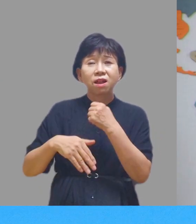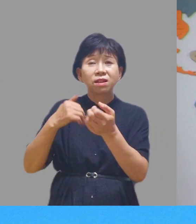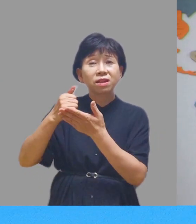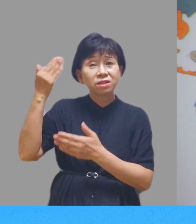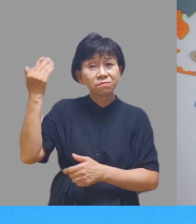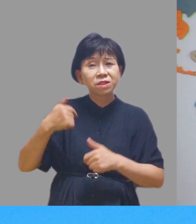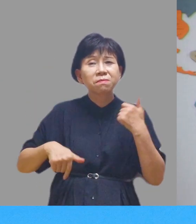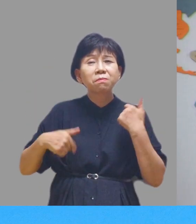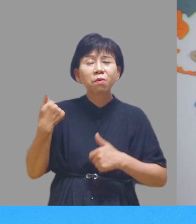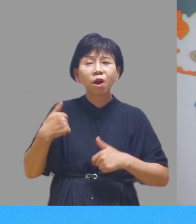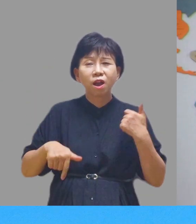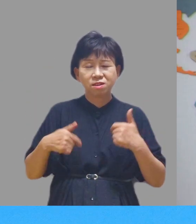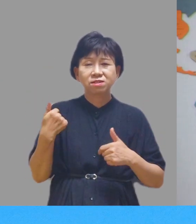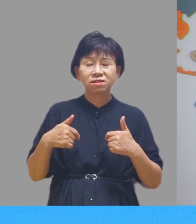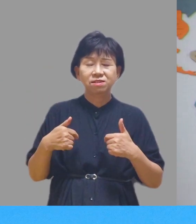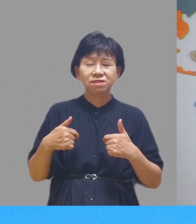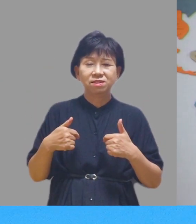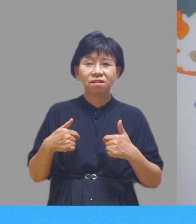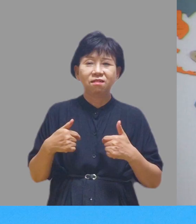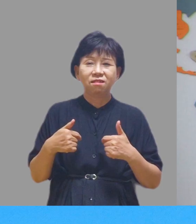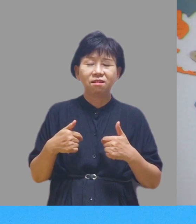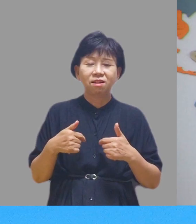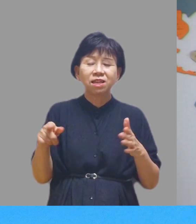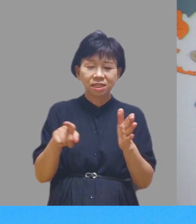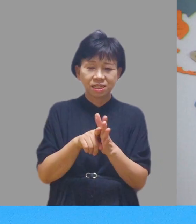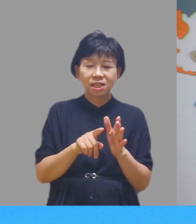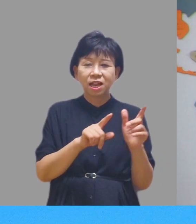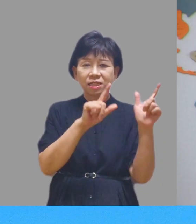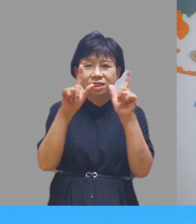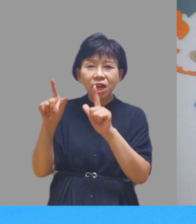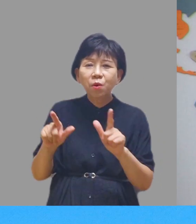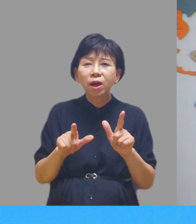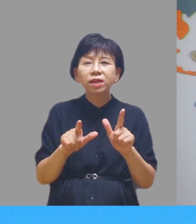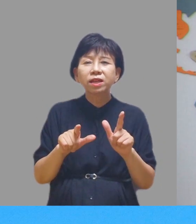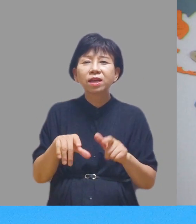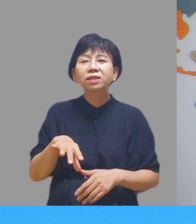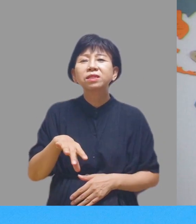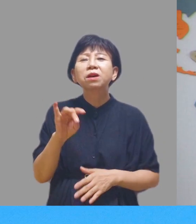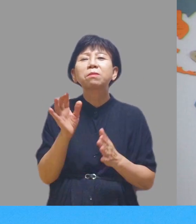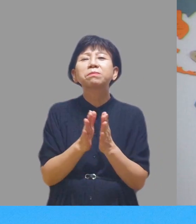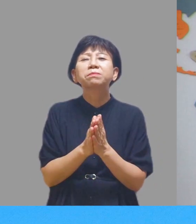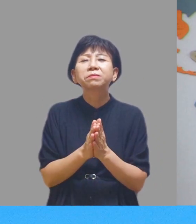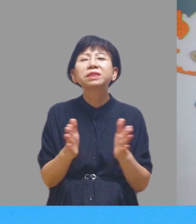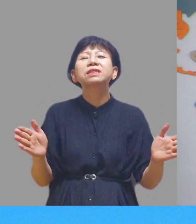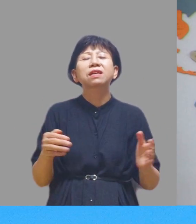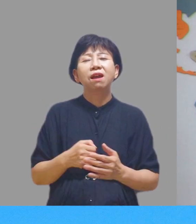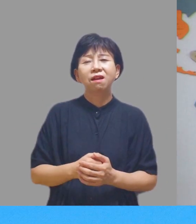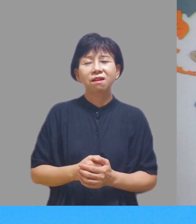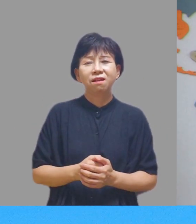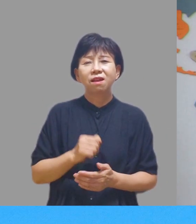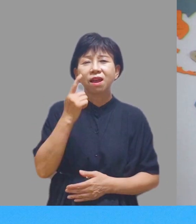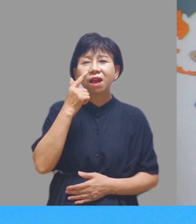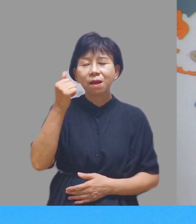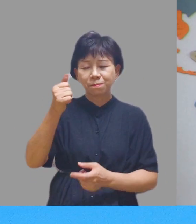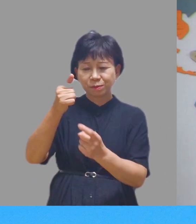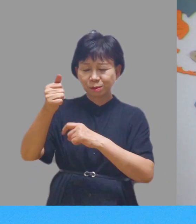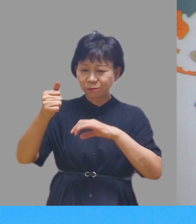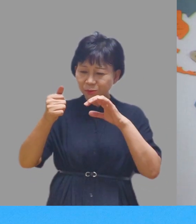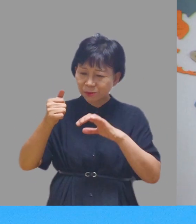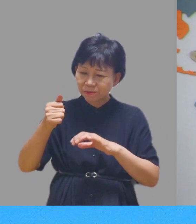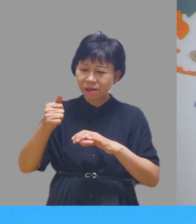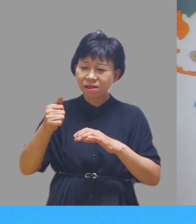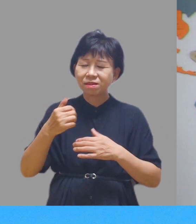귀한 출발점입니다. 아버지의 사랑과 보호를 단순하게 믿고 그 품 안에서 안식하는